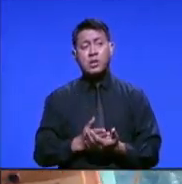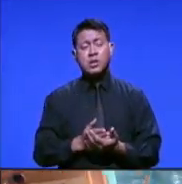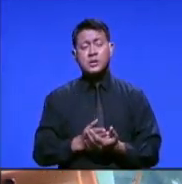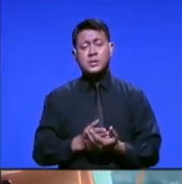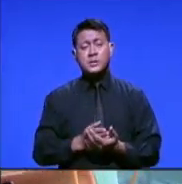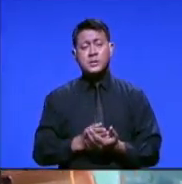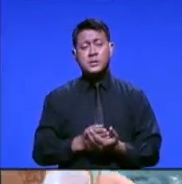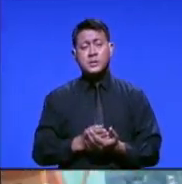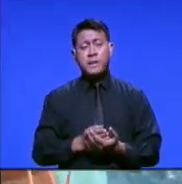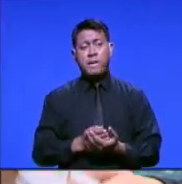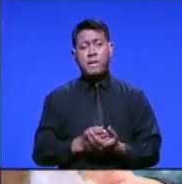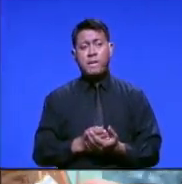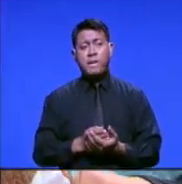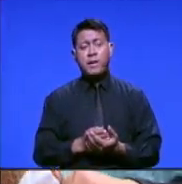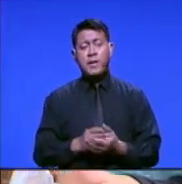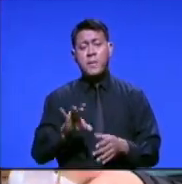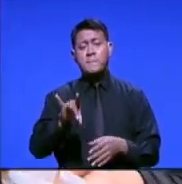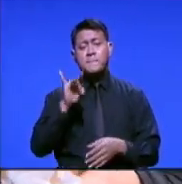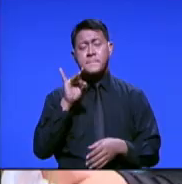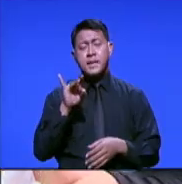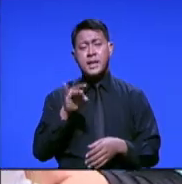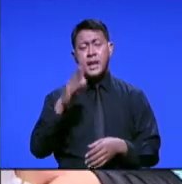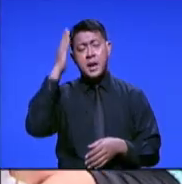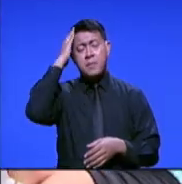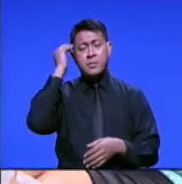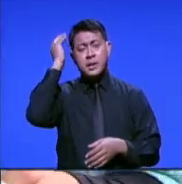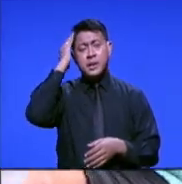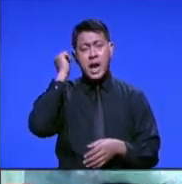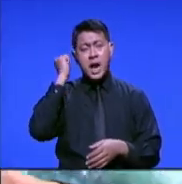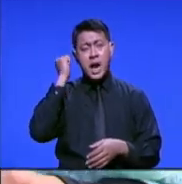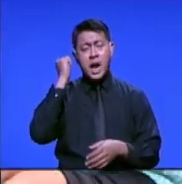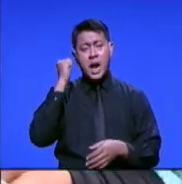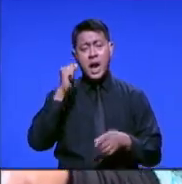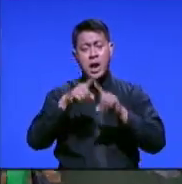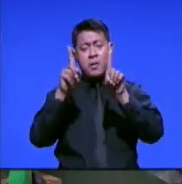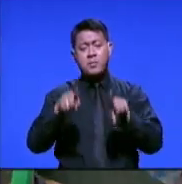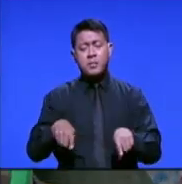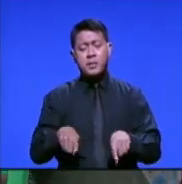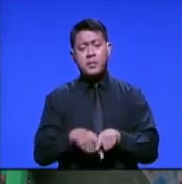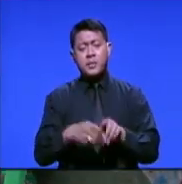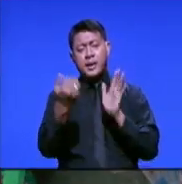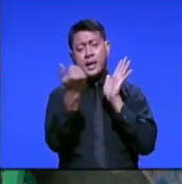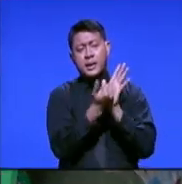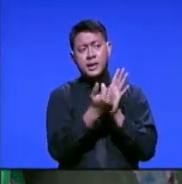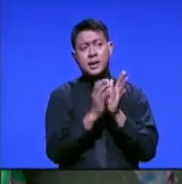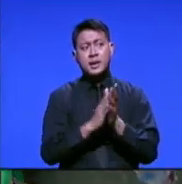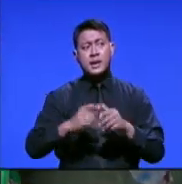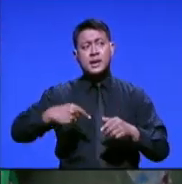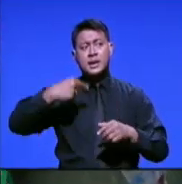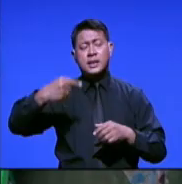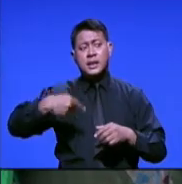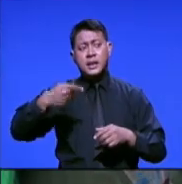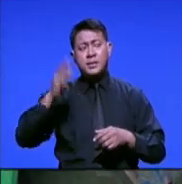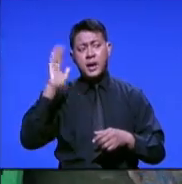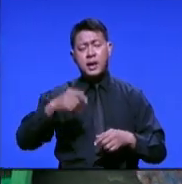pasti akan masyarakat akan memilih minyak yang bermerek dan berkemasan. Tetap kayak sih, kalau sehari-hari saya sih pakai minyak